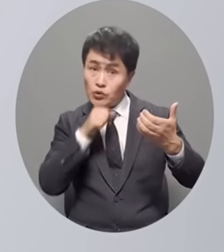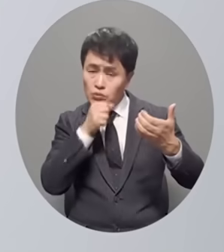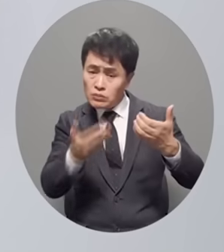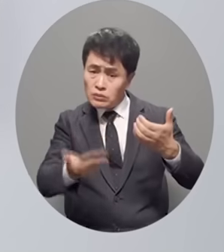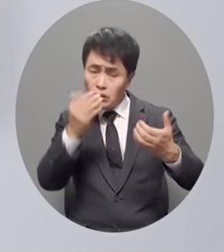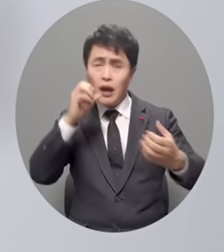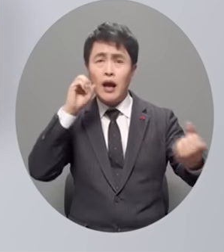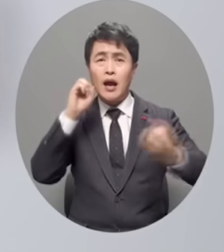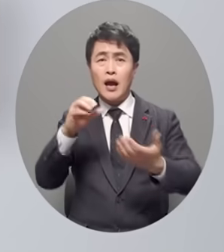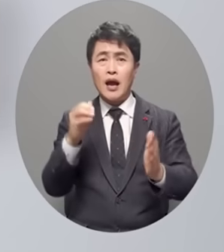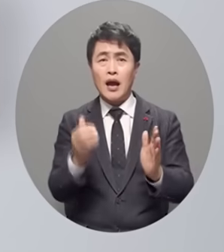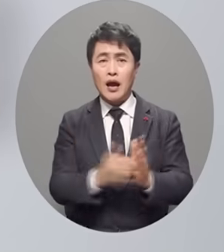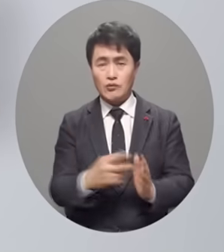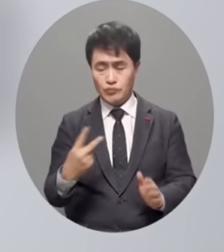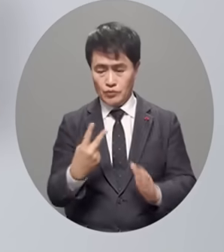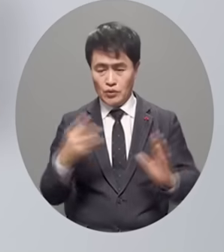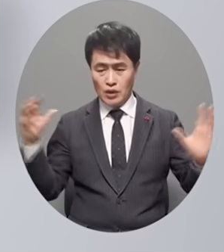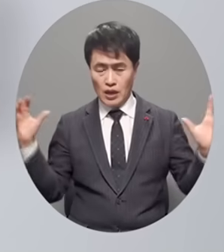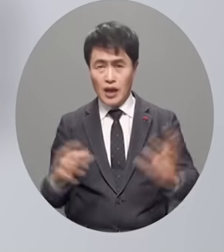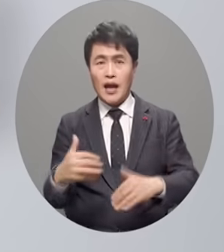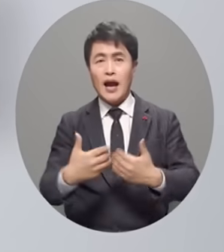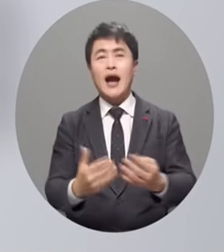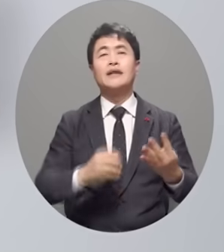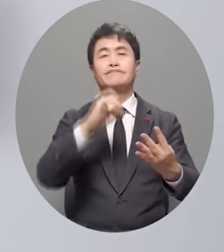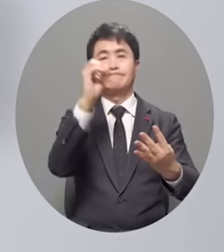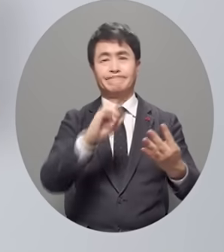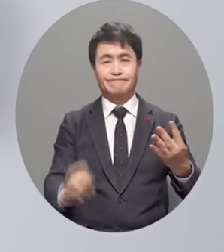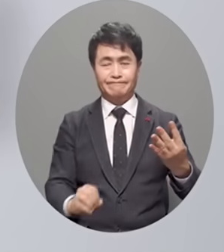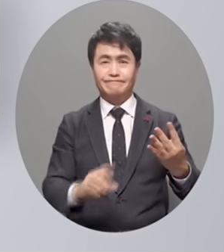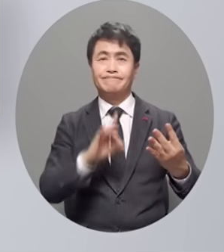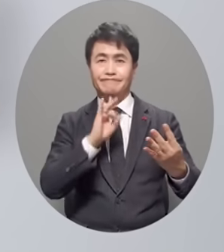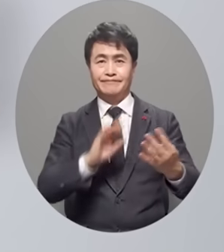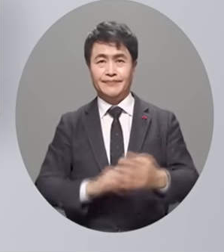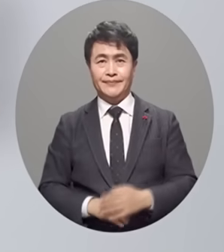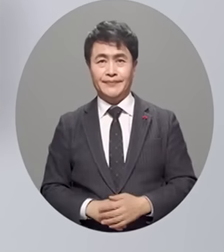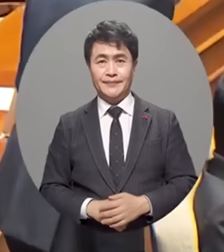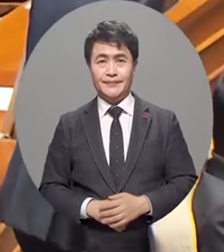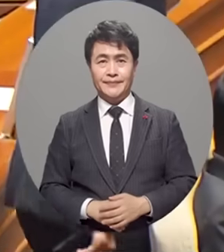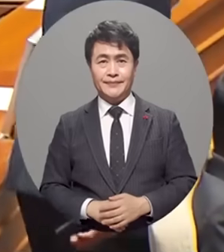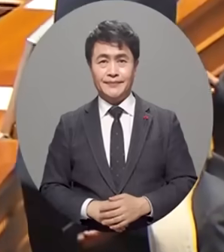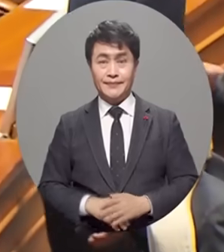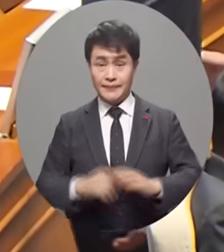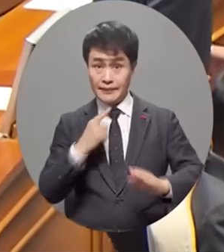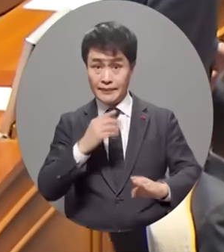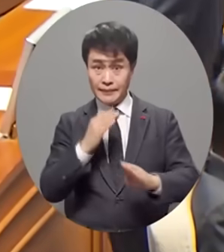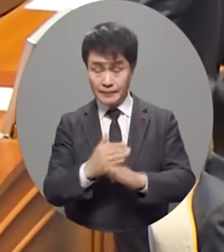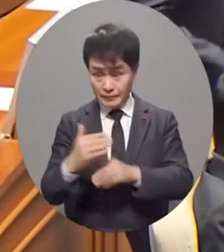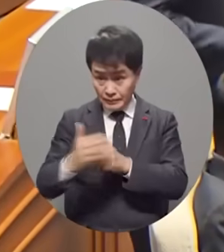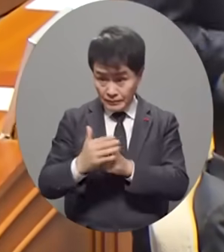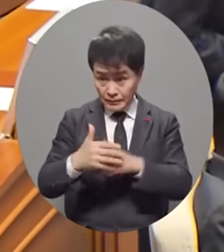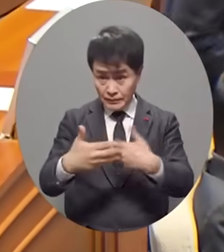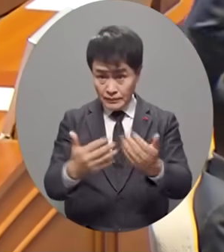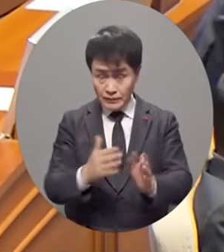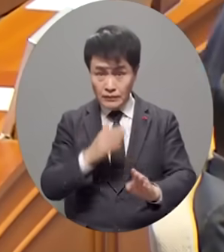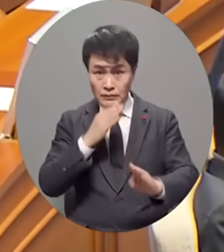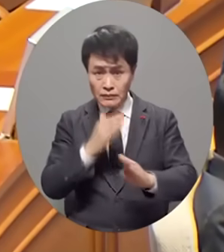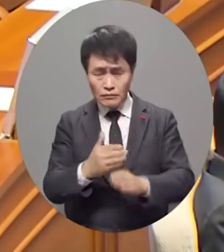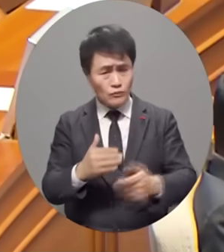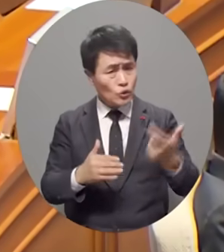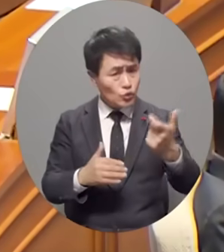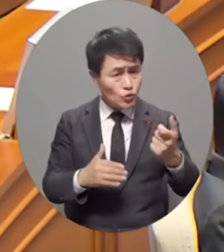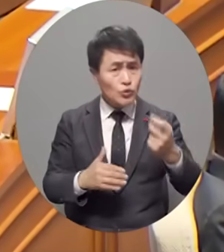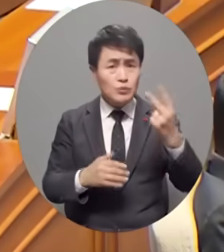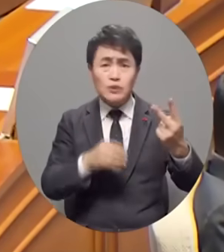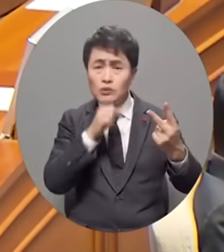답한 경우는 양당을 합쳐도 4%가 채 안 됐습니다. 민주당 지지층조차 민주당에